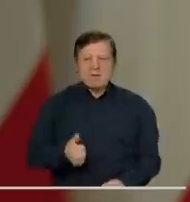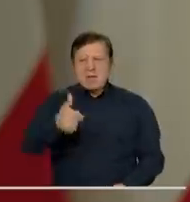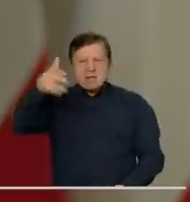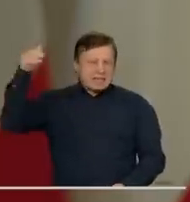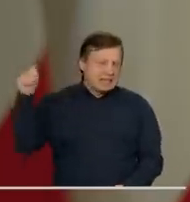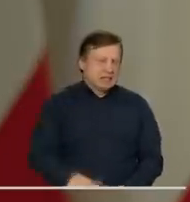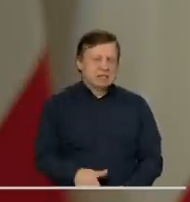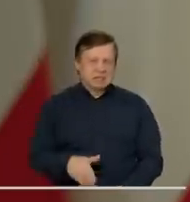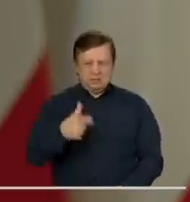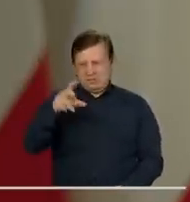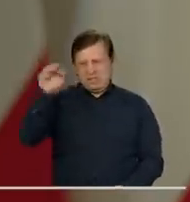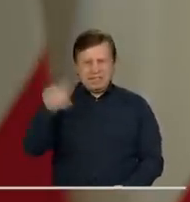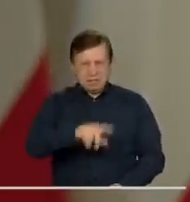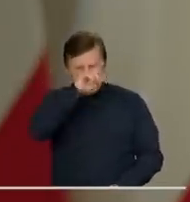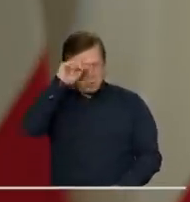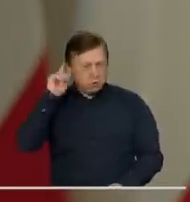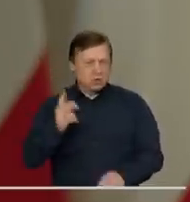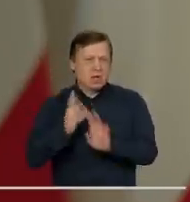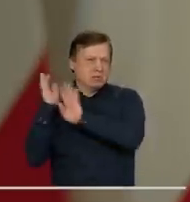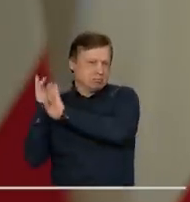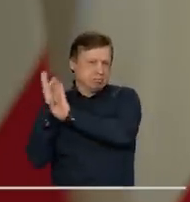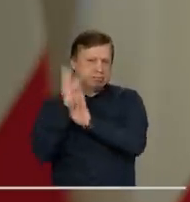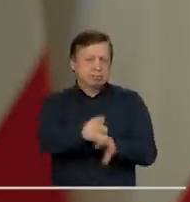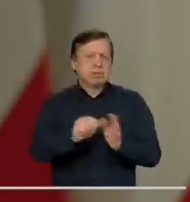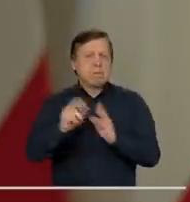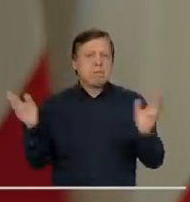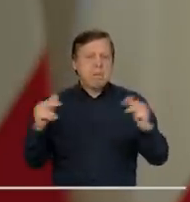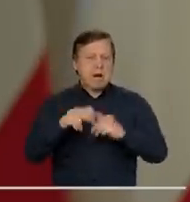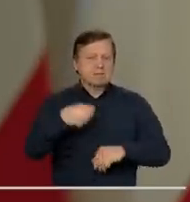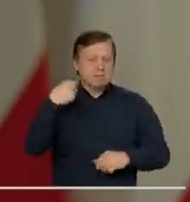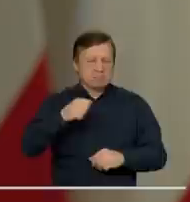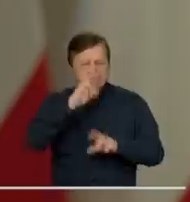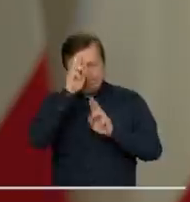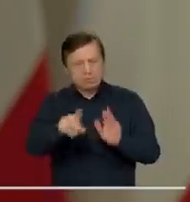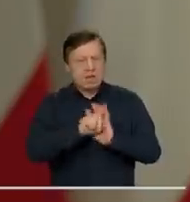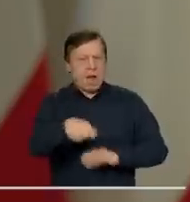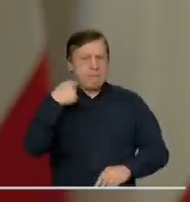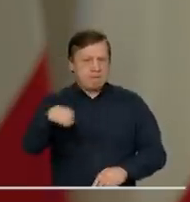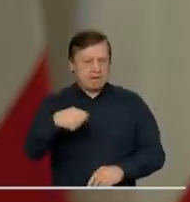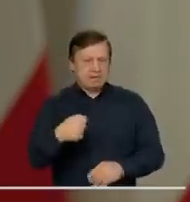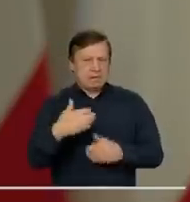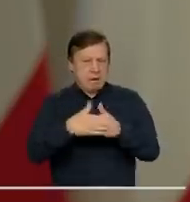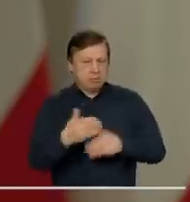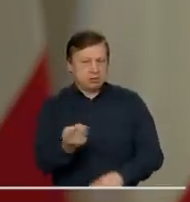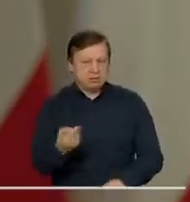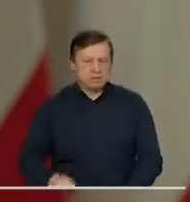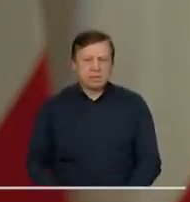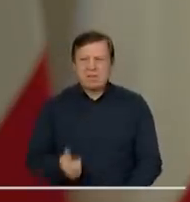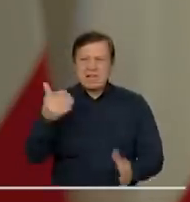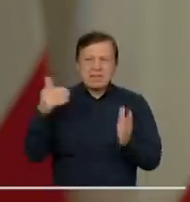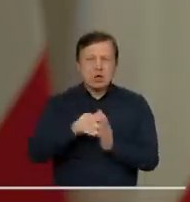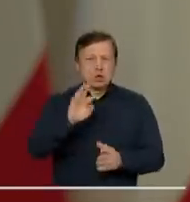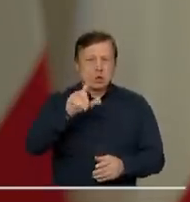osób stało w niekończącej się kolejce do Pałacu Prezydenckiego, żeby oddać hołd parze prezydenckiej. Tysiące